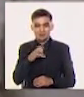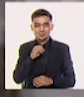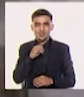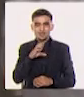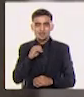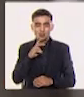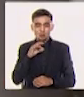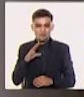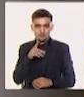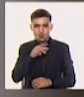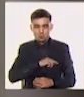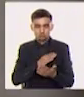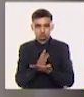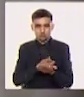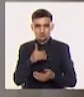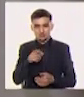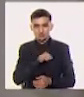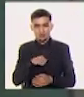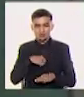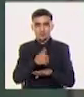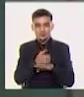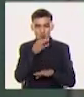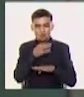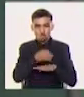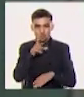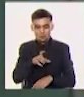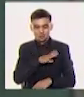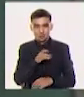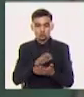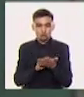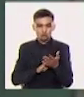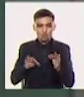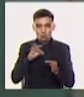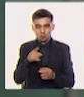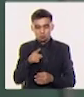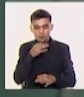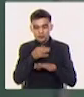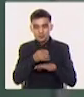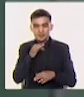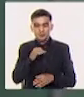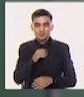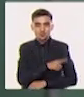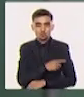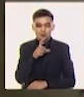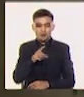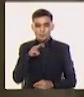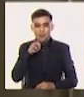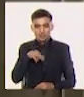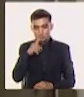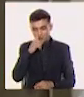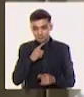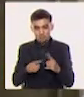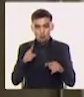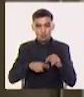бұл провизорлық стационардағы ең жауаптысты атқарады. Орталықтағы тазалықтың сақшы сөзі. Дәрігер наурыз айынан бері жақындарының